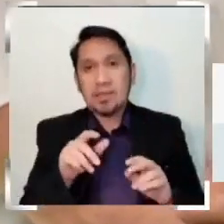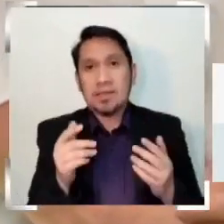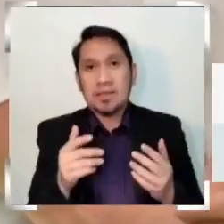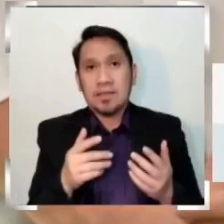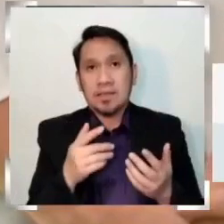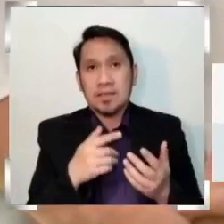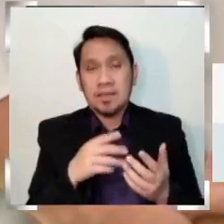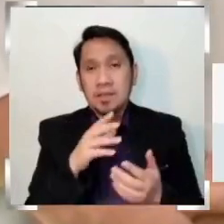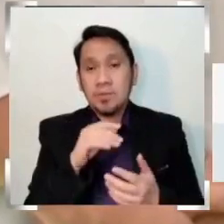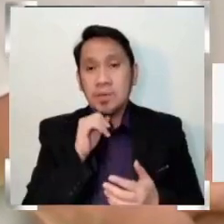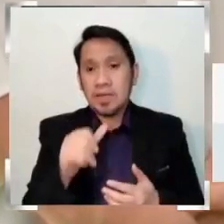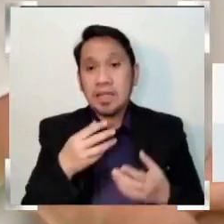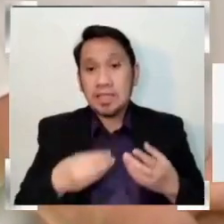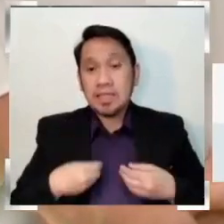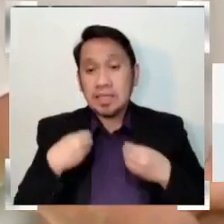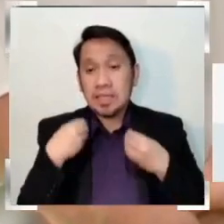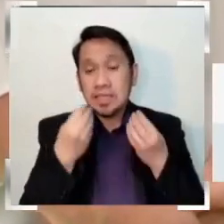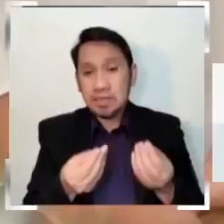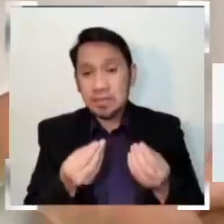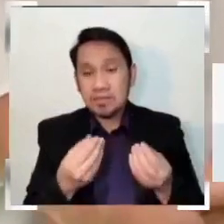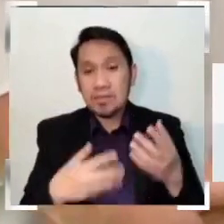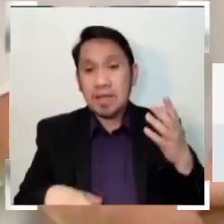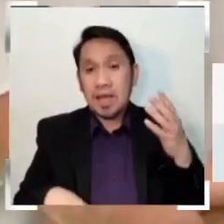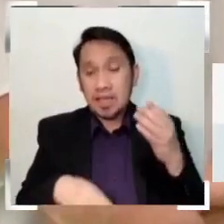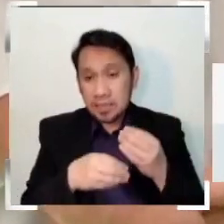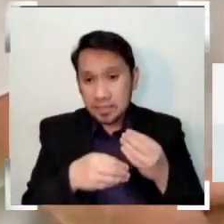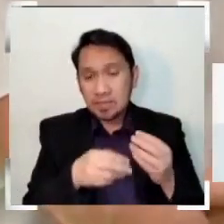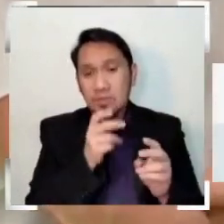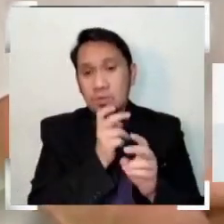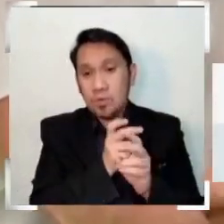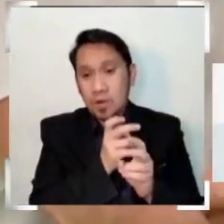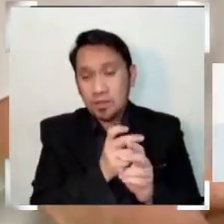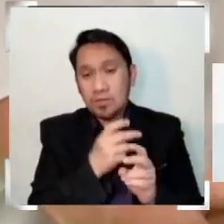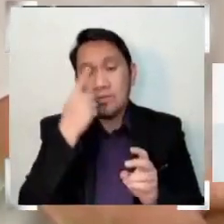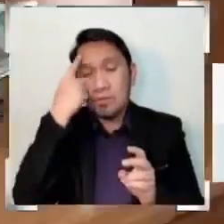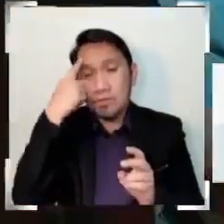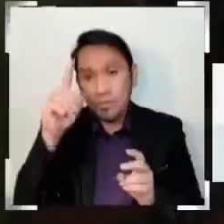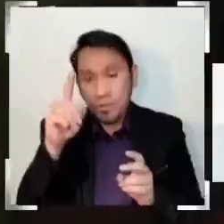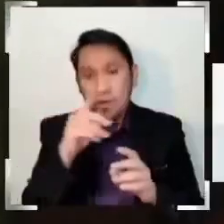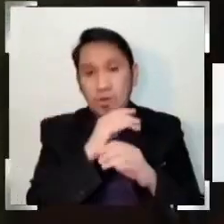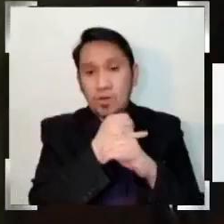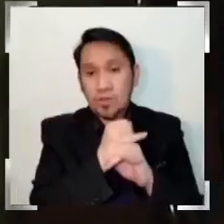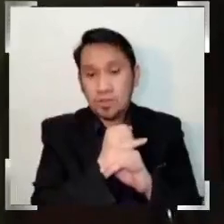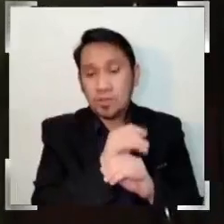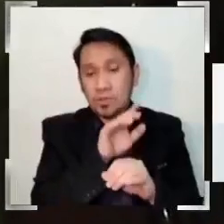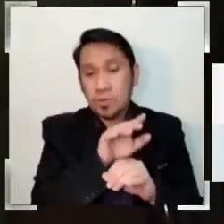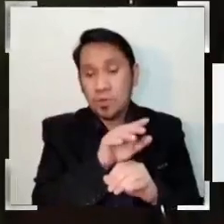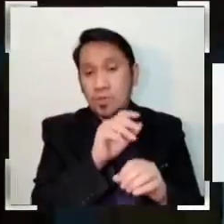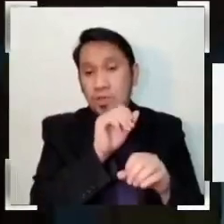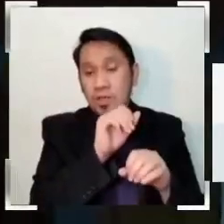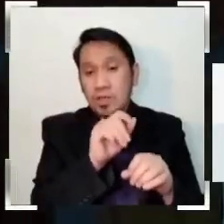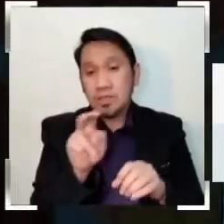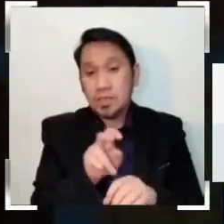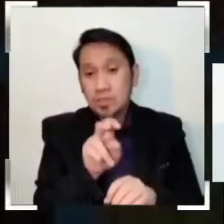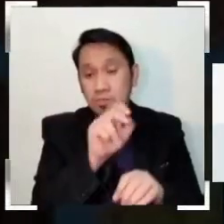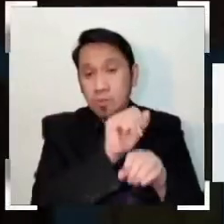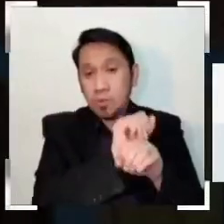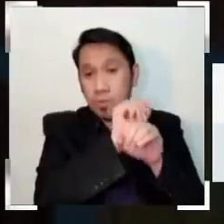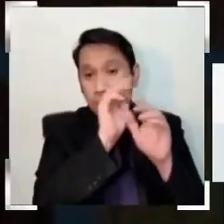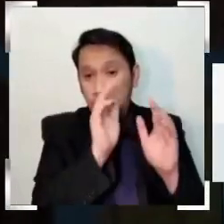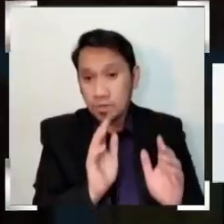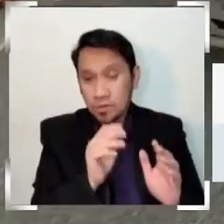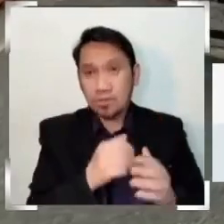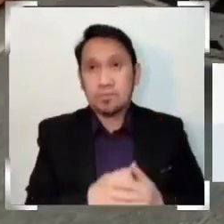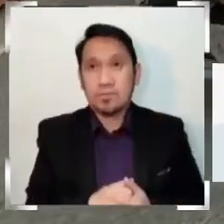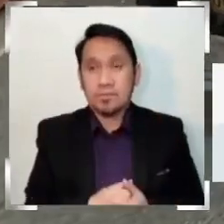ng dagdag na pahirap para sa ating mga transport workers. Ayon kay Transportation Secretary Jaime